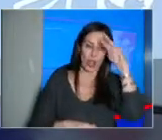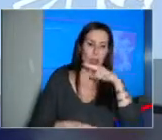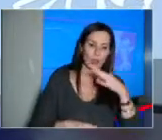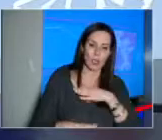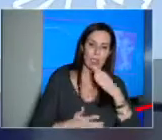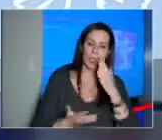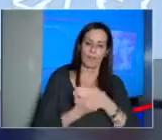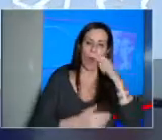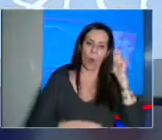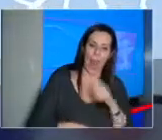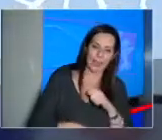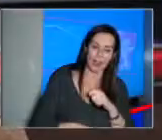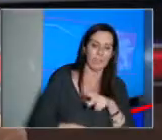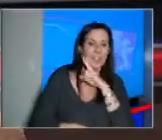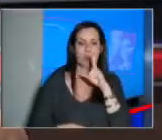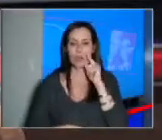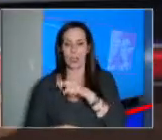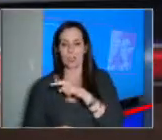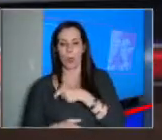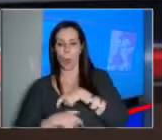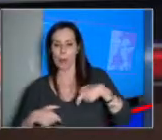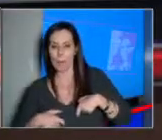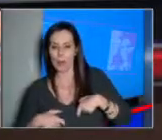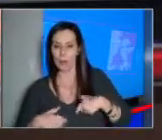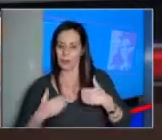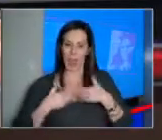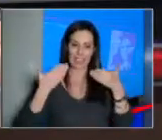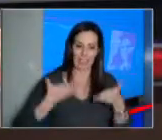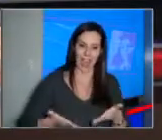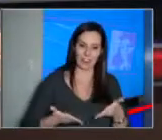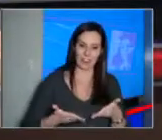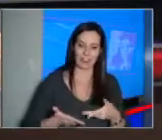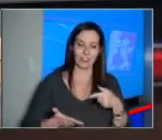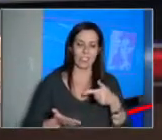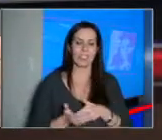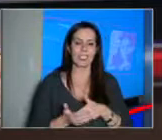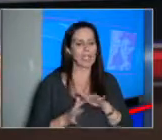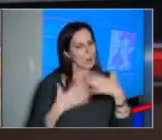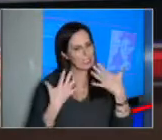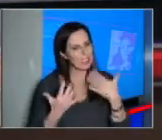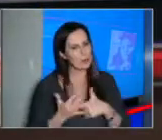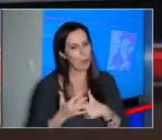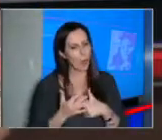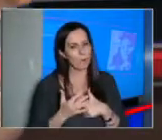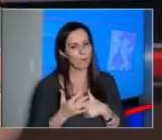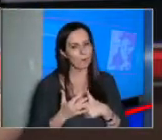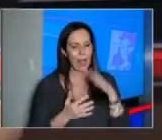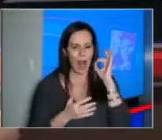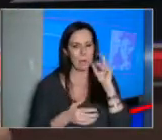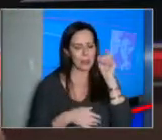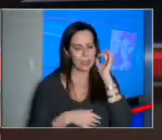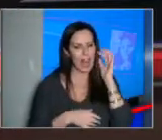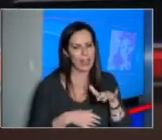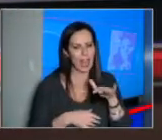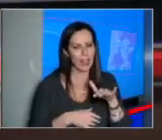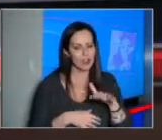שזה כבר אוקראינה, ולאמא שלי זה בודפשט, ואני כאן, זאת אומרת, זה... זה גם סיפור על מישהי, כאילו, על